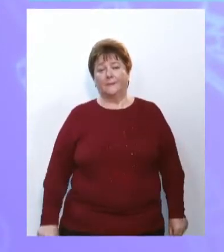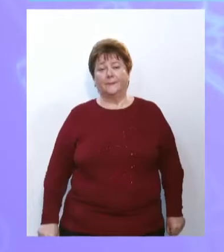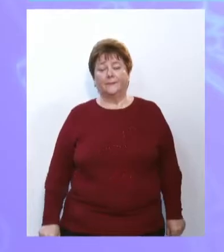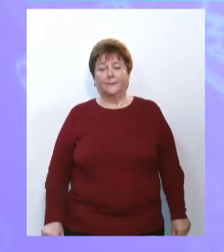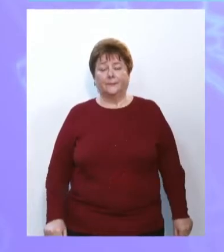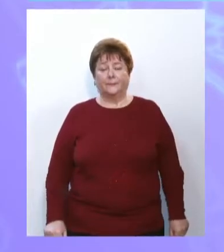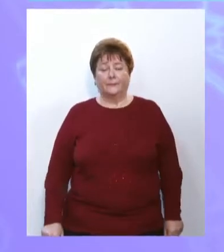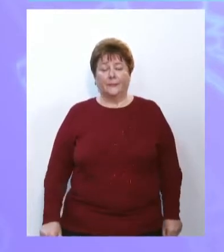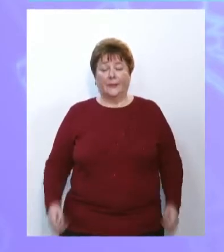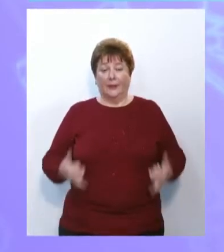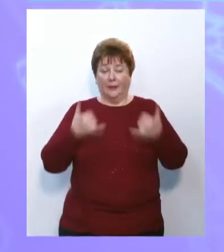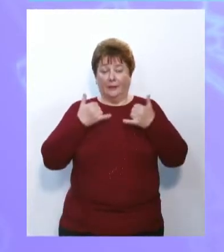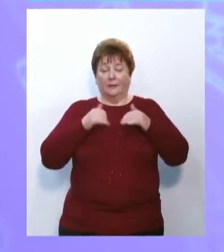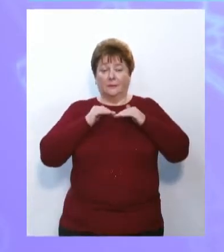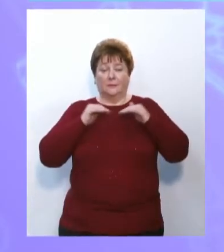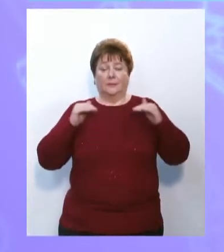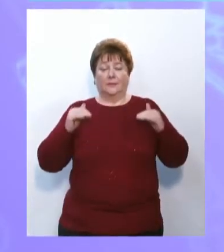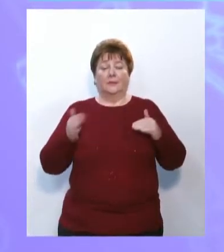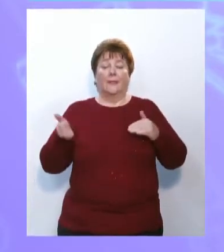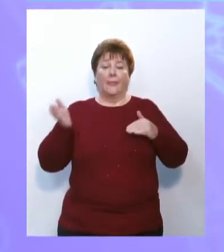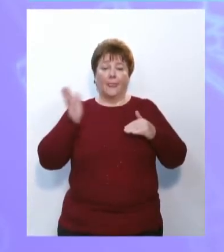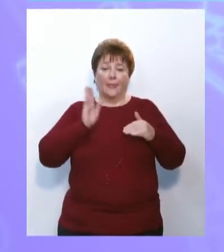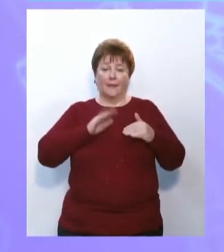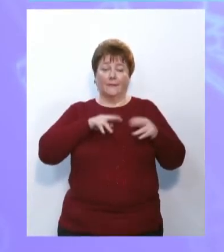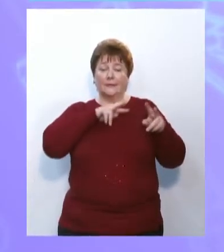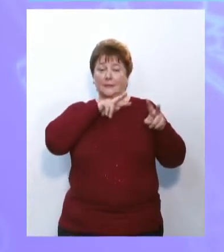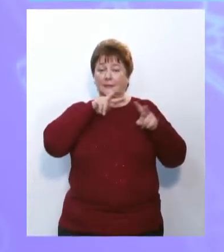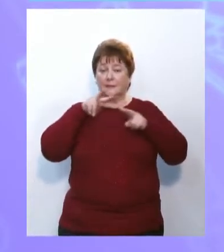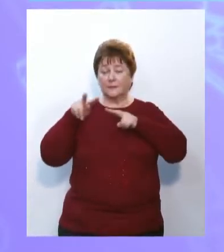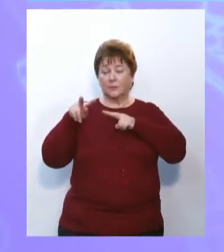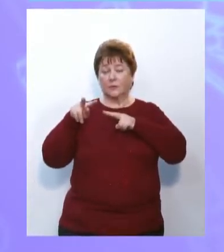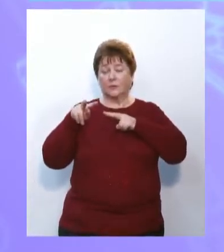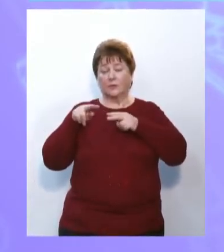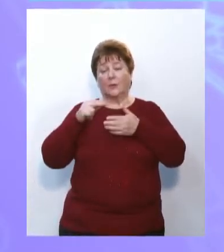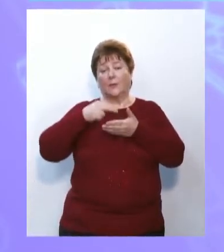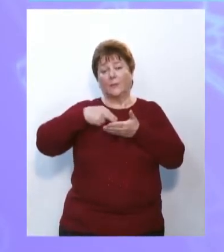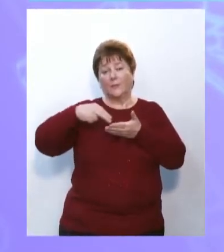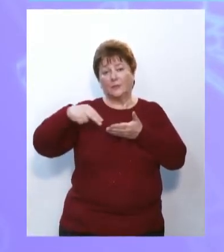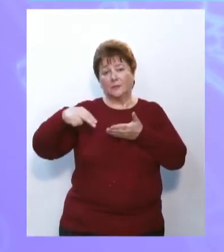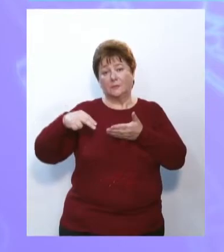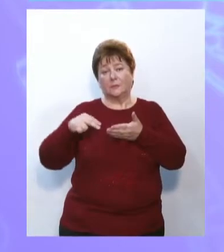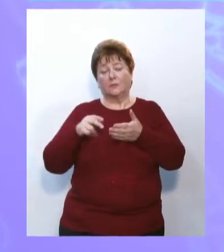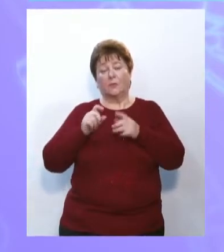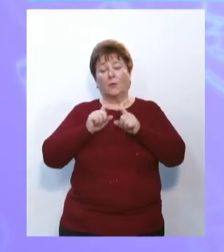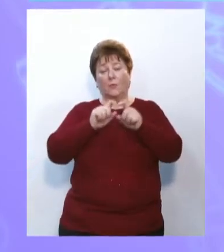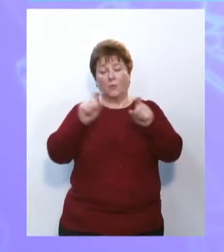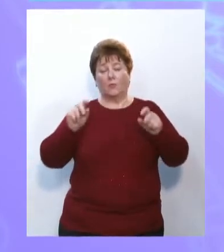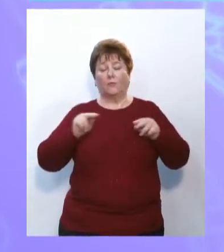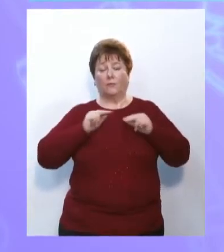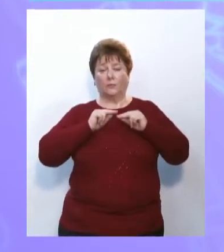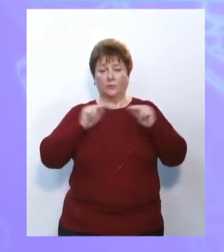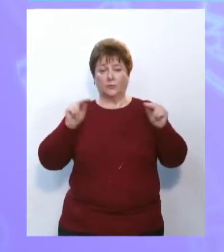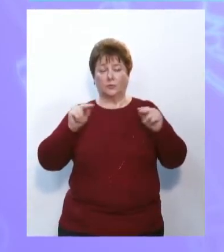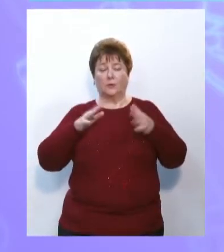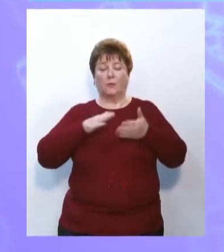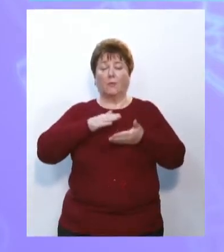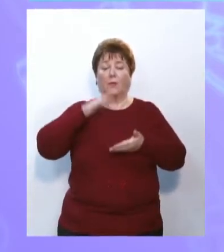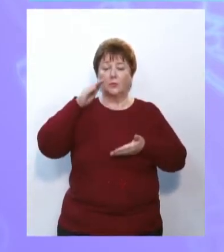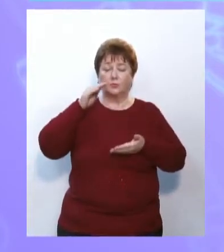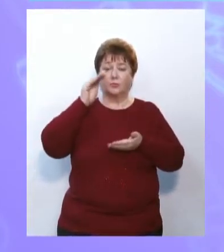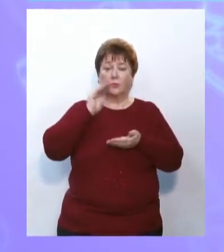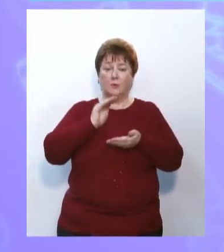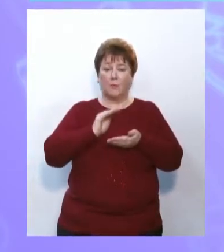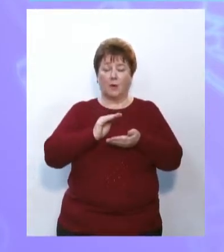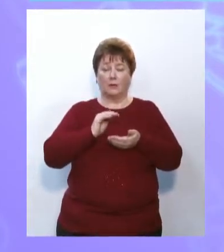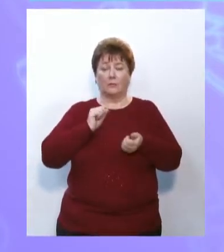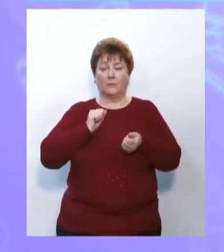Ну а теперь, ребята, давайте рассмотрим письменную букву Ч. Большую и